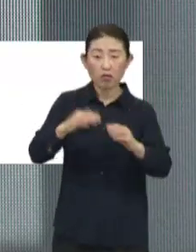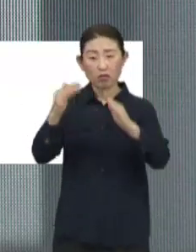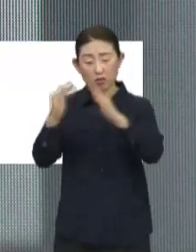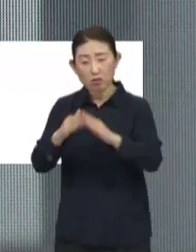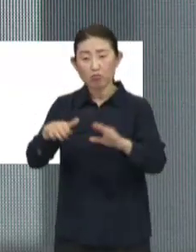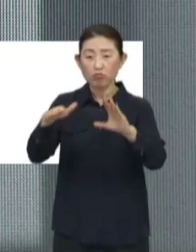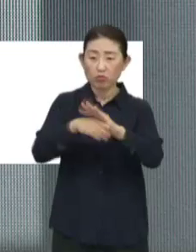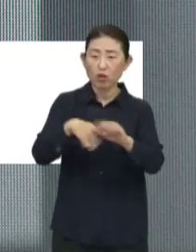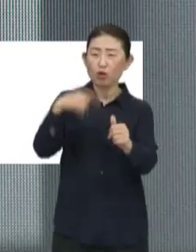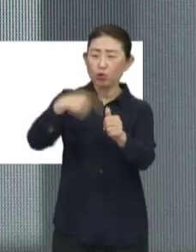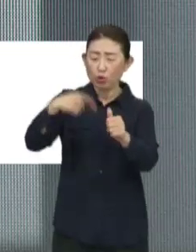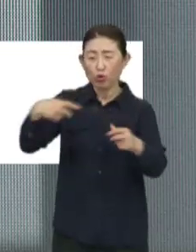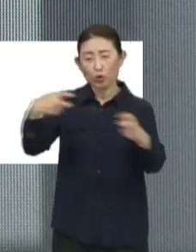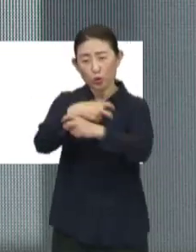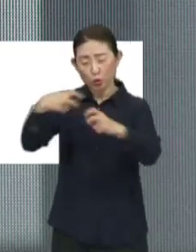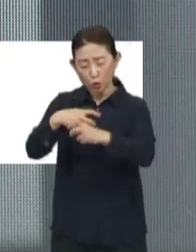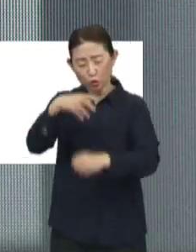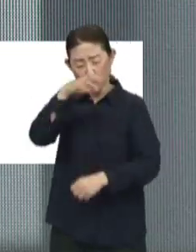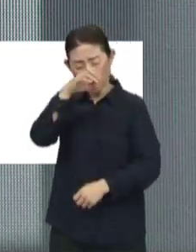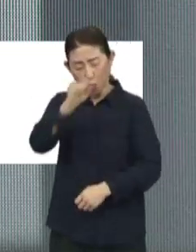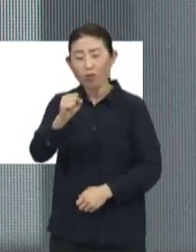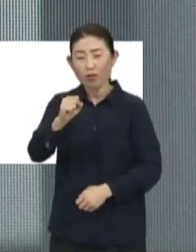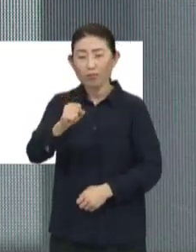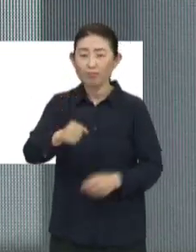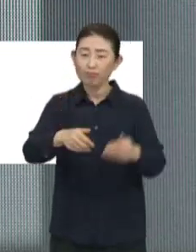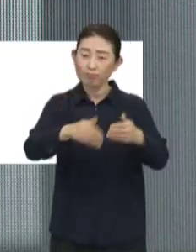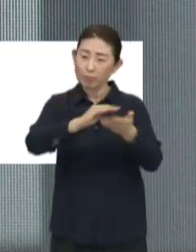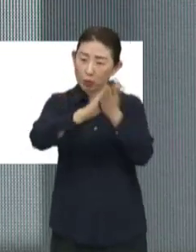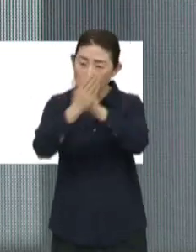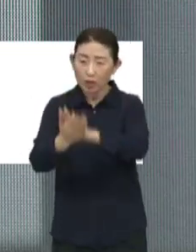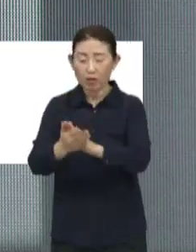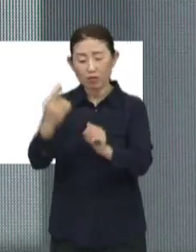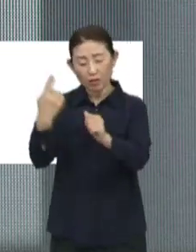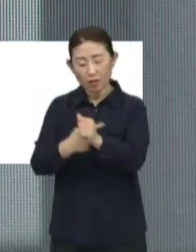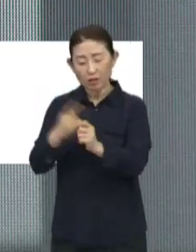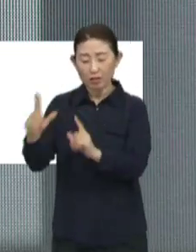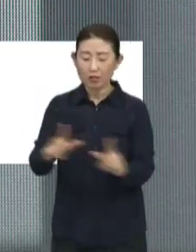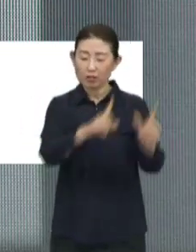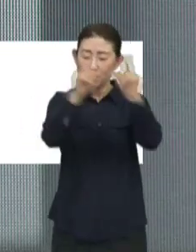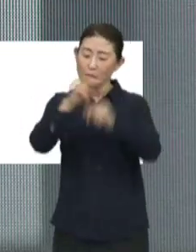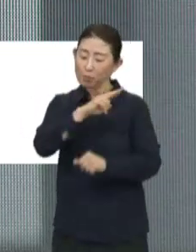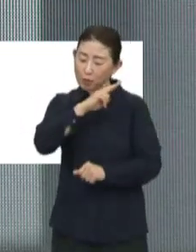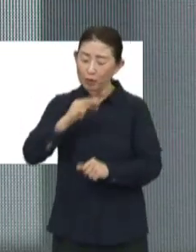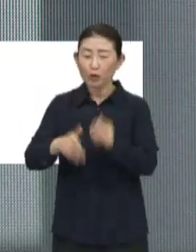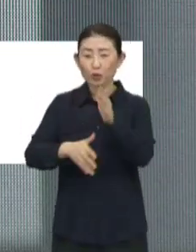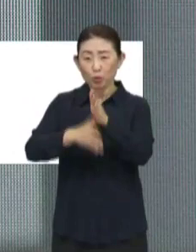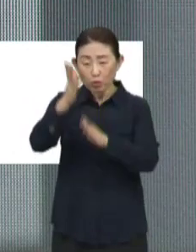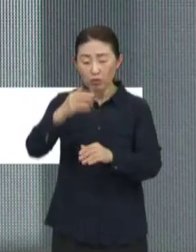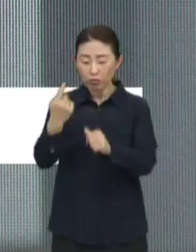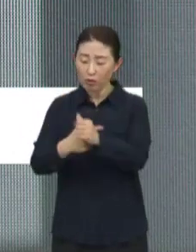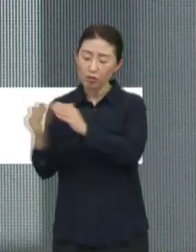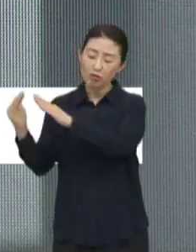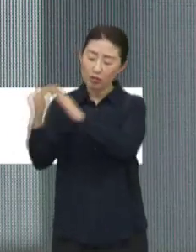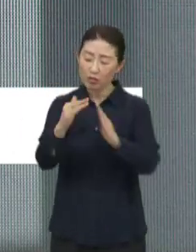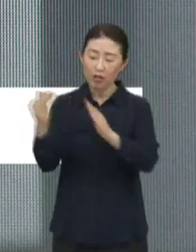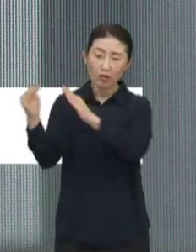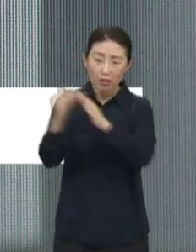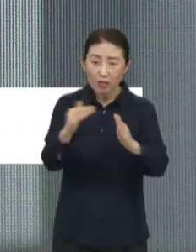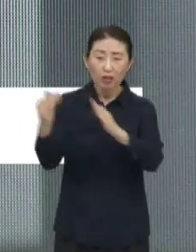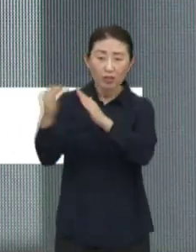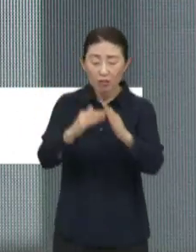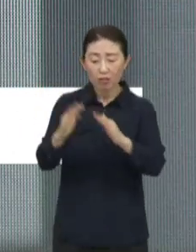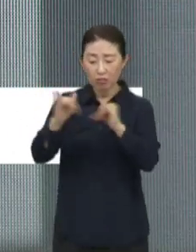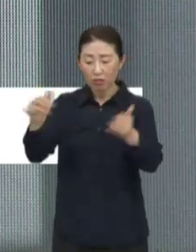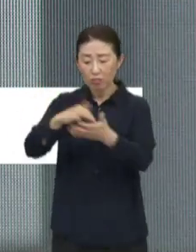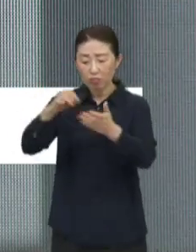교육, 교통 인프라를 구축해서 살기 싶은 도시, 이사하고 싶은 도시로 만들어 천안의